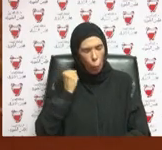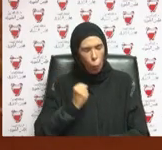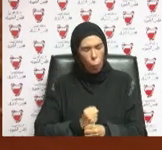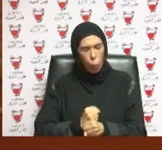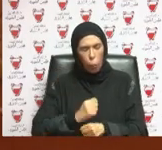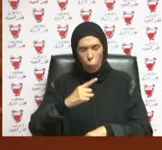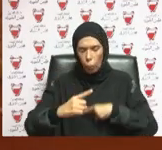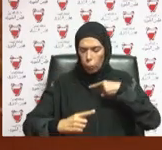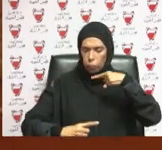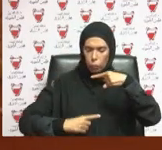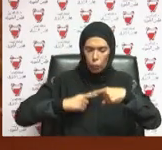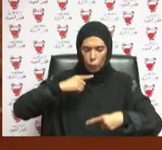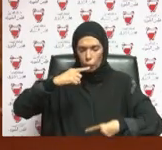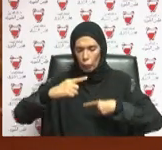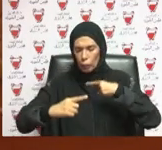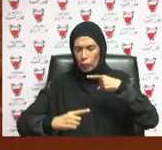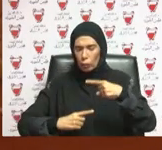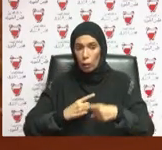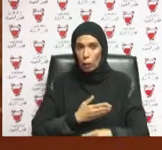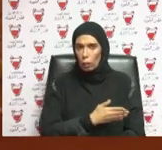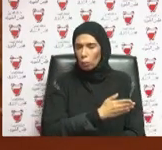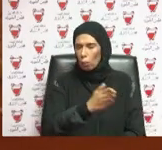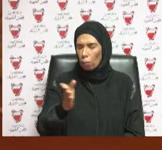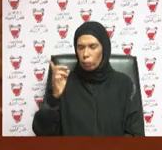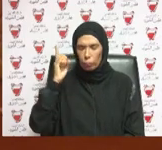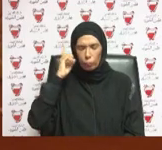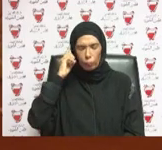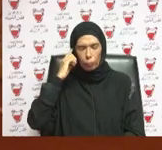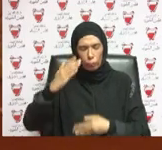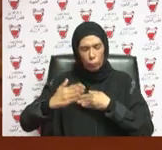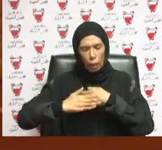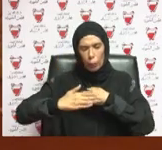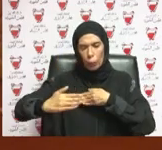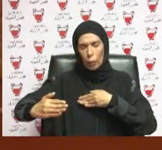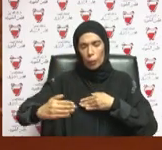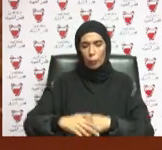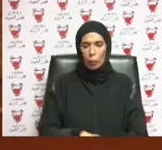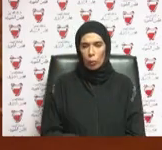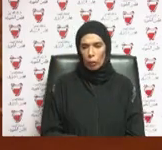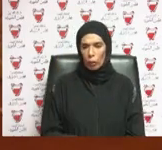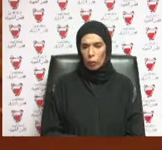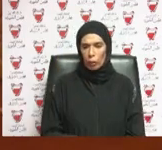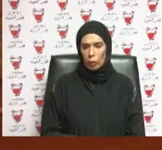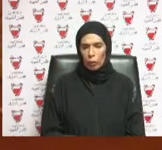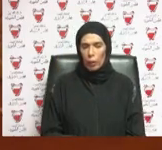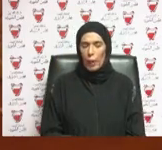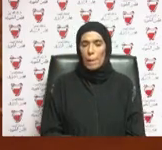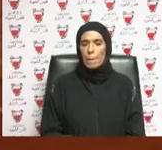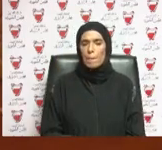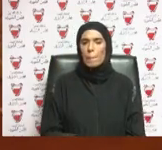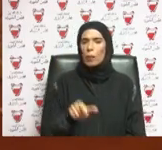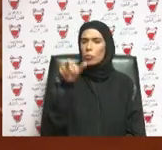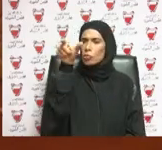نيرة يشهد لها القاصي والداني. إن سمو الأمير الراحل